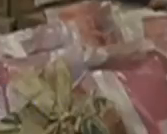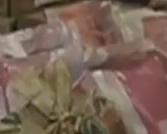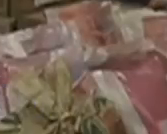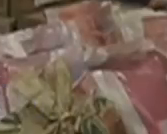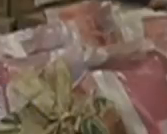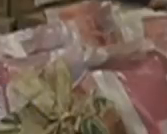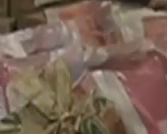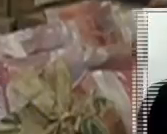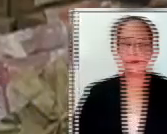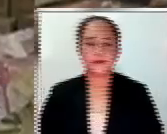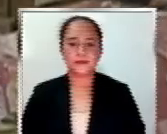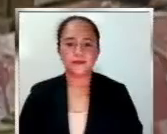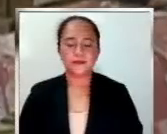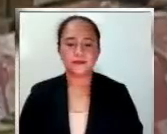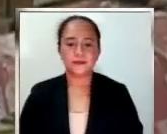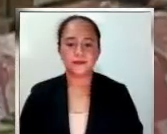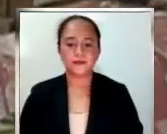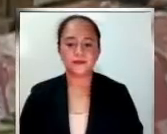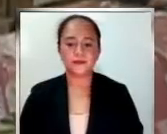CJ?